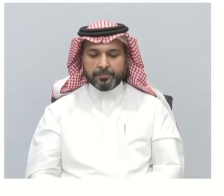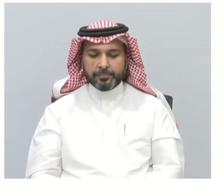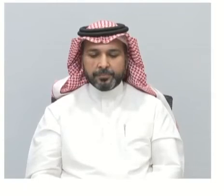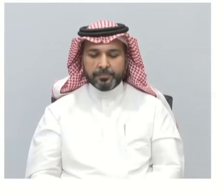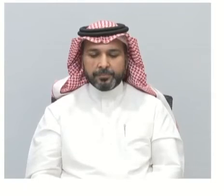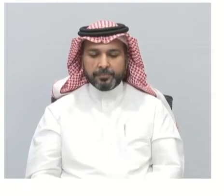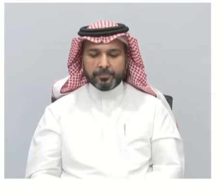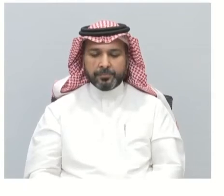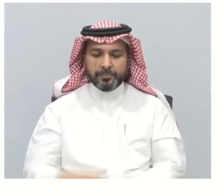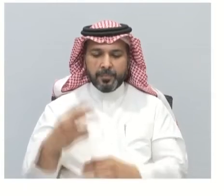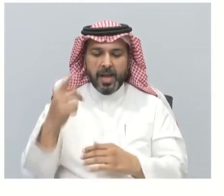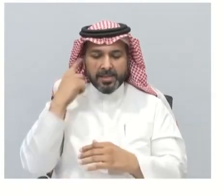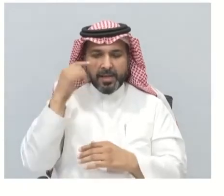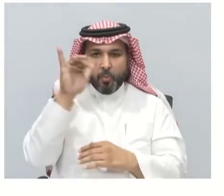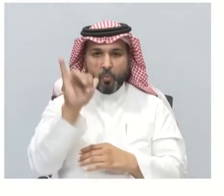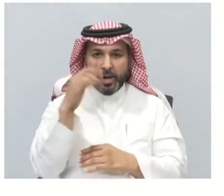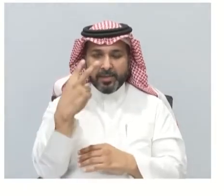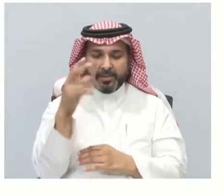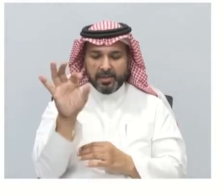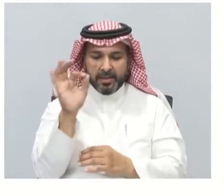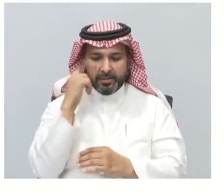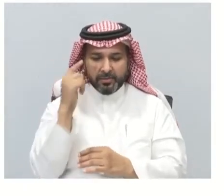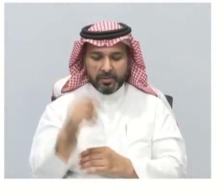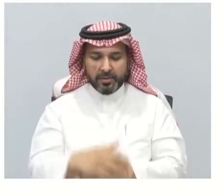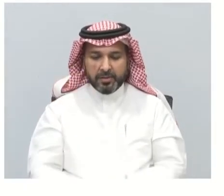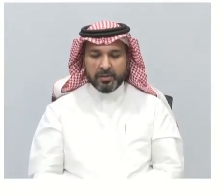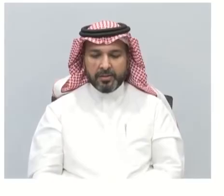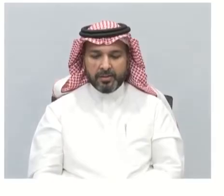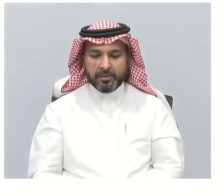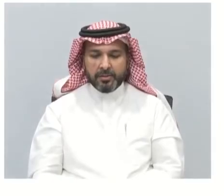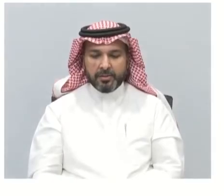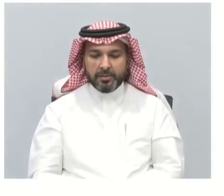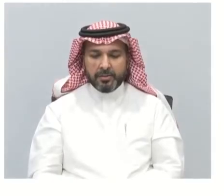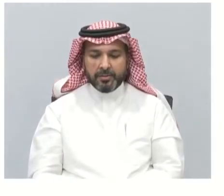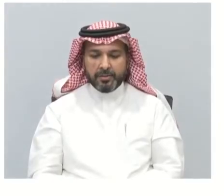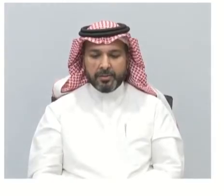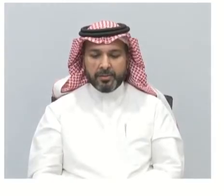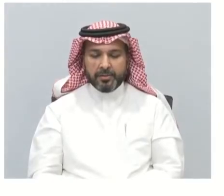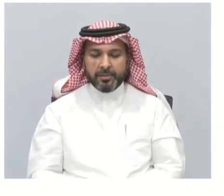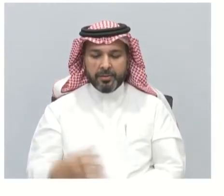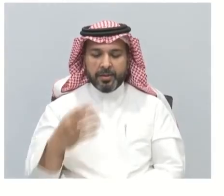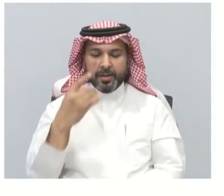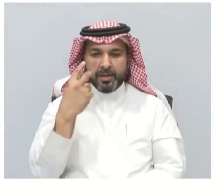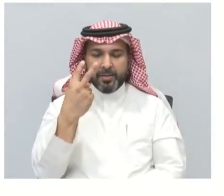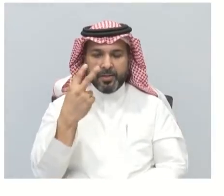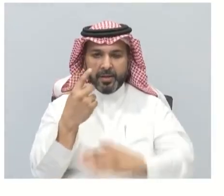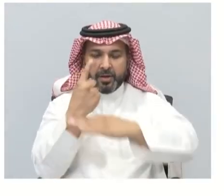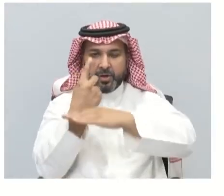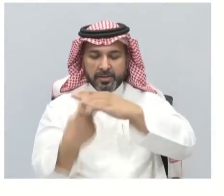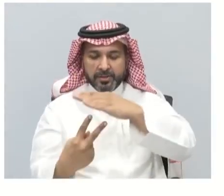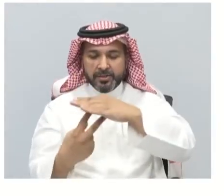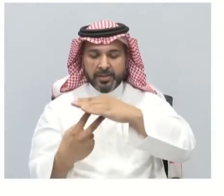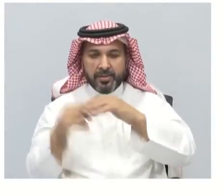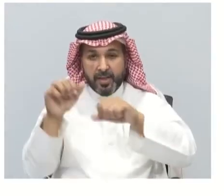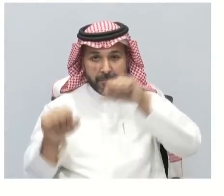عنديك البي او الواي عندك باثين هنا الواي وهنا الاكس اذا 2 يساوي نص في